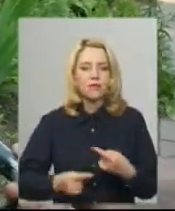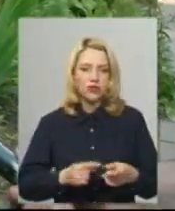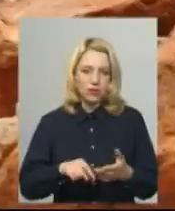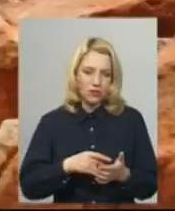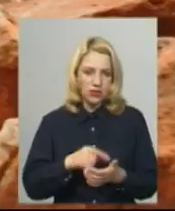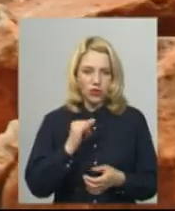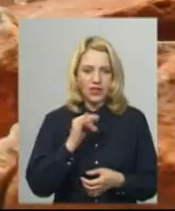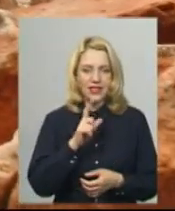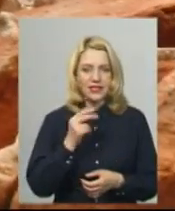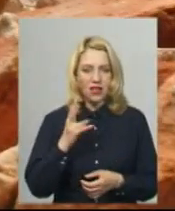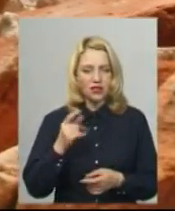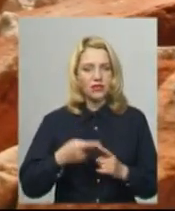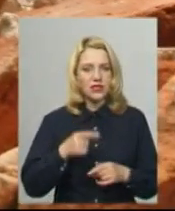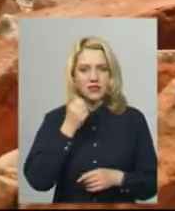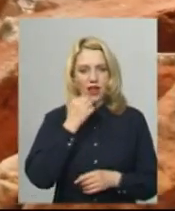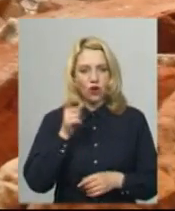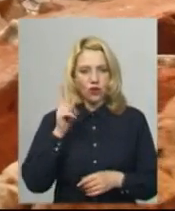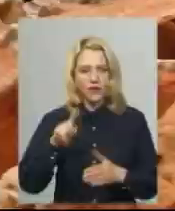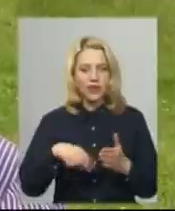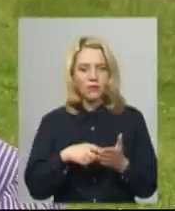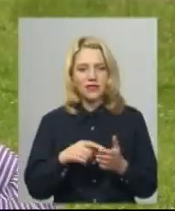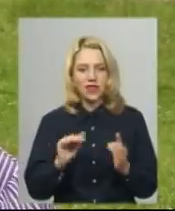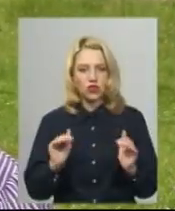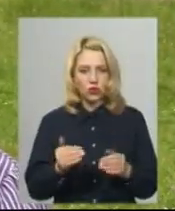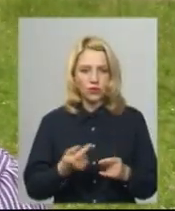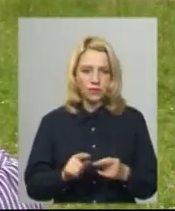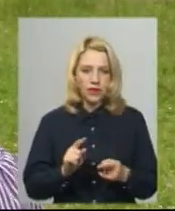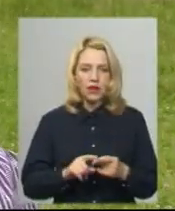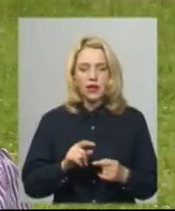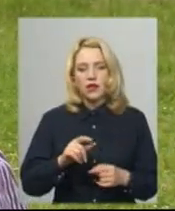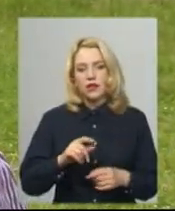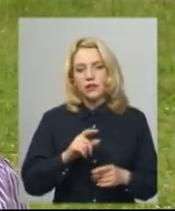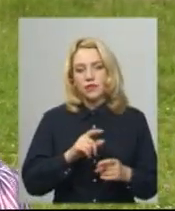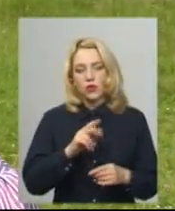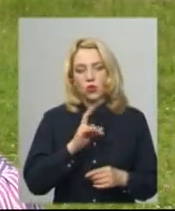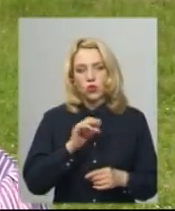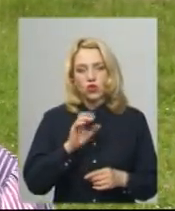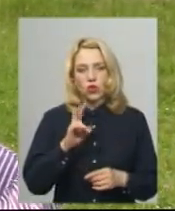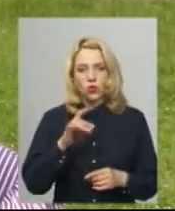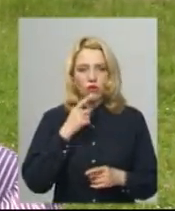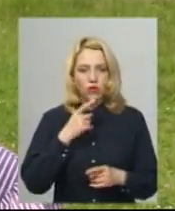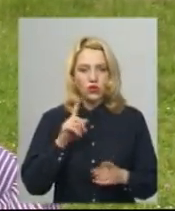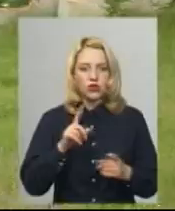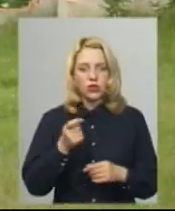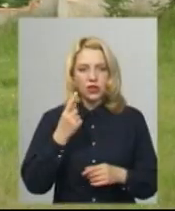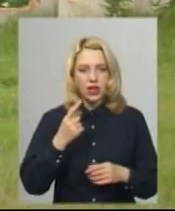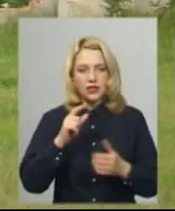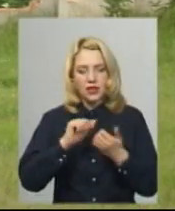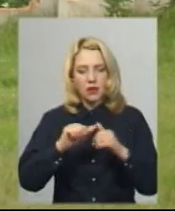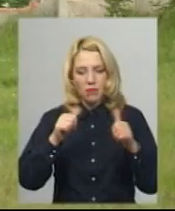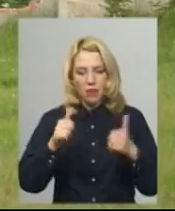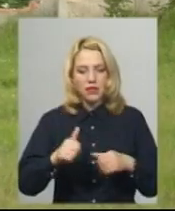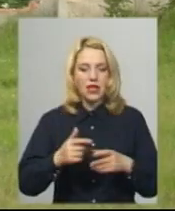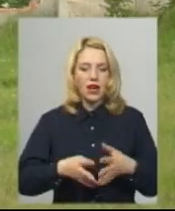старовинне містечко. За словами завідувачки сектору культури, молоді та спорту Ізясловської РДА Марії Кучрук, в місті 11 пам'ятників архітектури